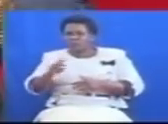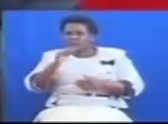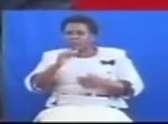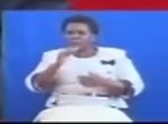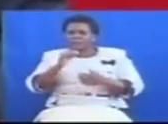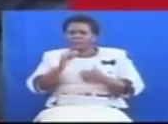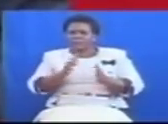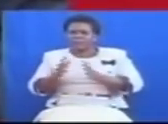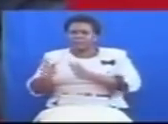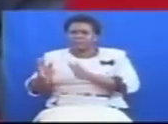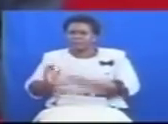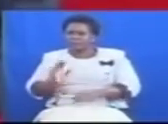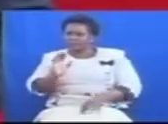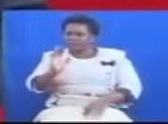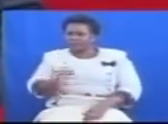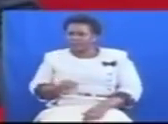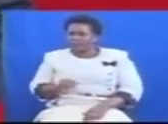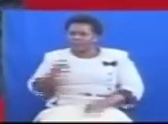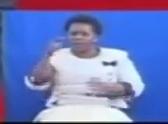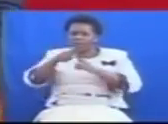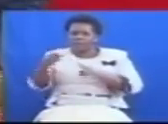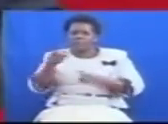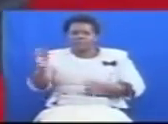kuunga mkono nguvu za wananchi zisiweze kupotea bure.